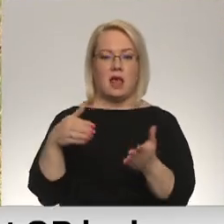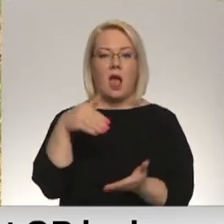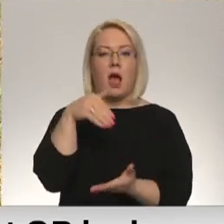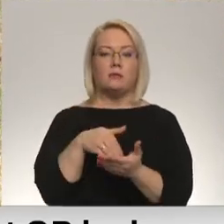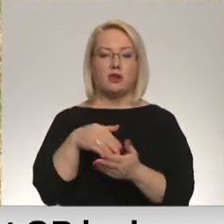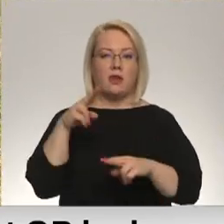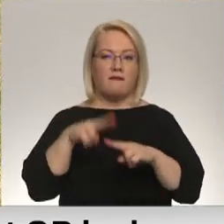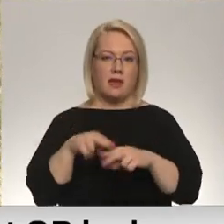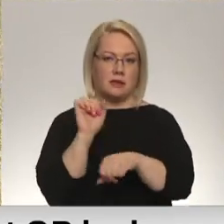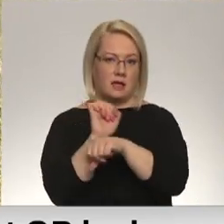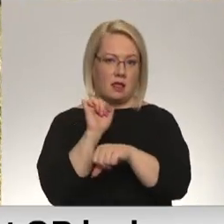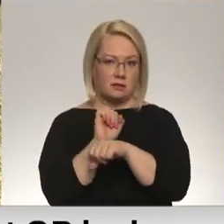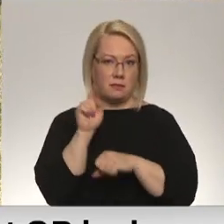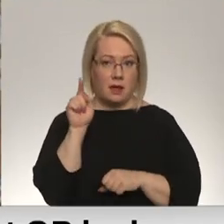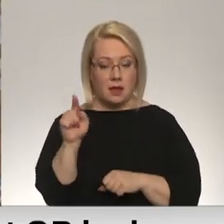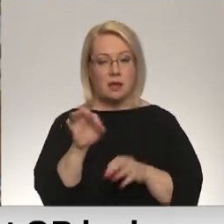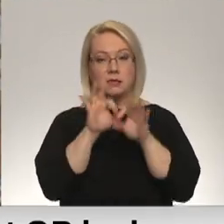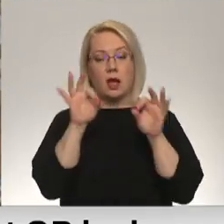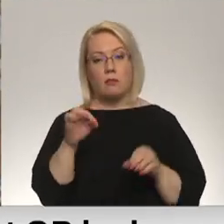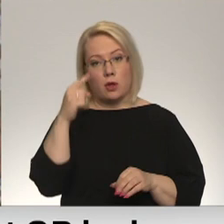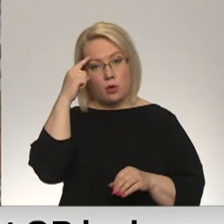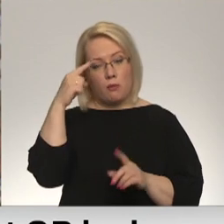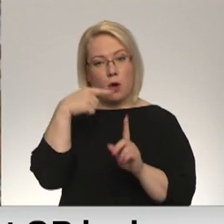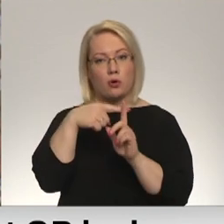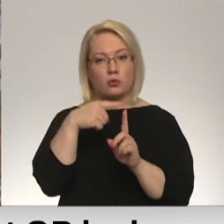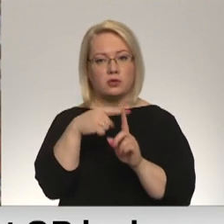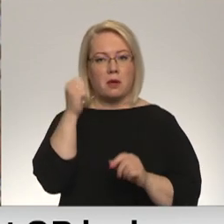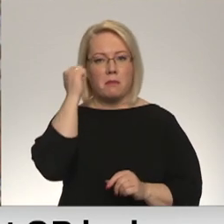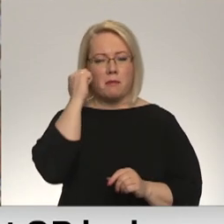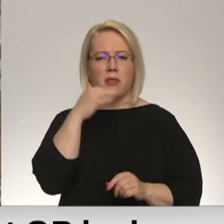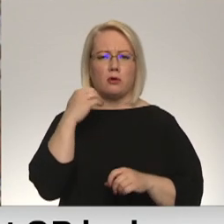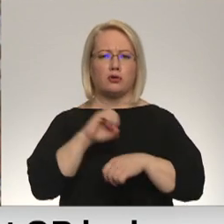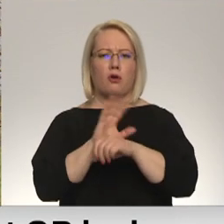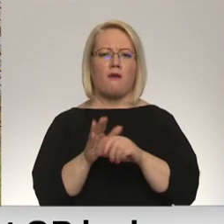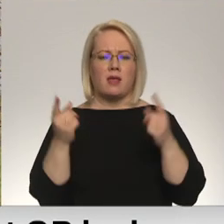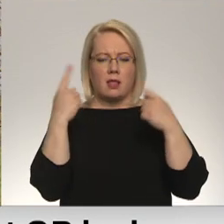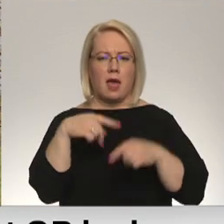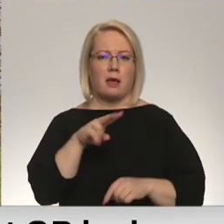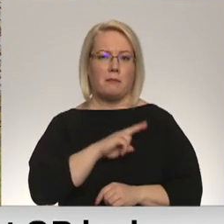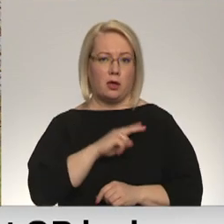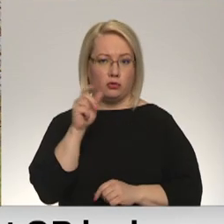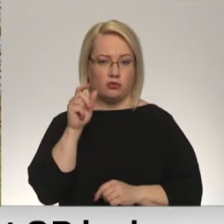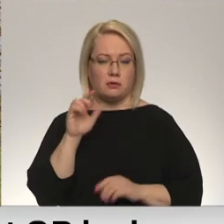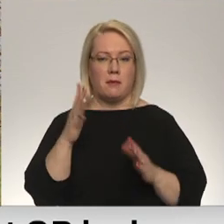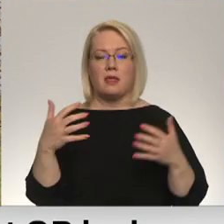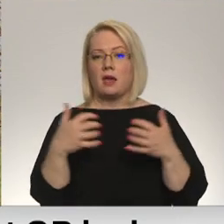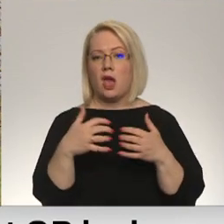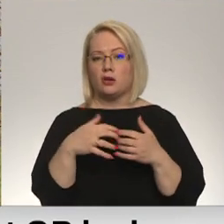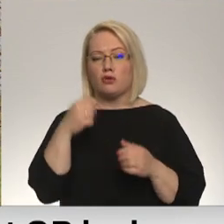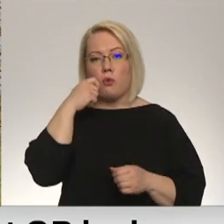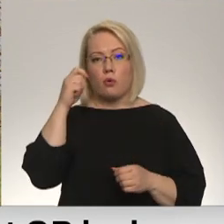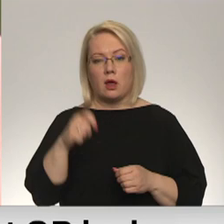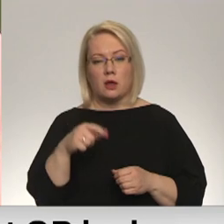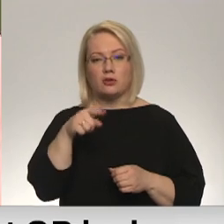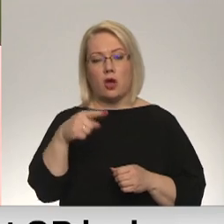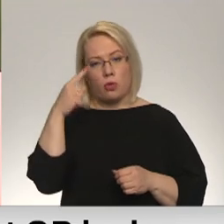Salaspilī. Sākotnēji bija doma ar šiem krustiem pieminēt daudzos Covid laiku upurus, bet karš Ukrainā šai domai piešķīra